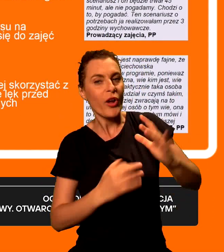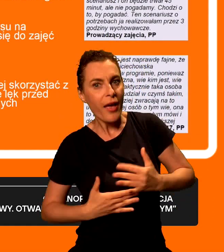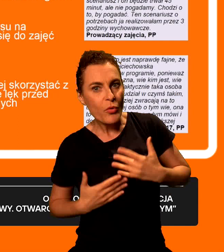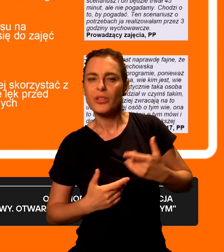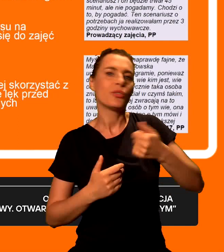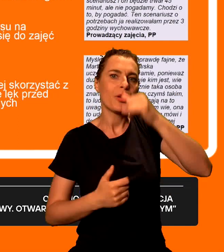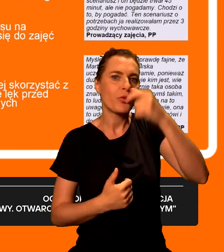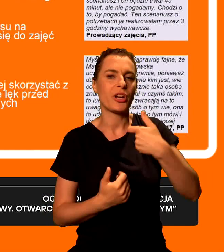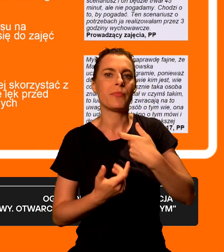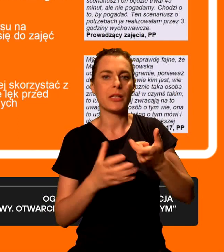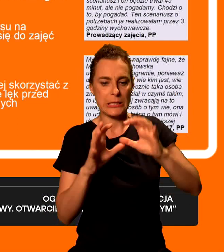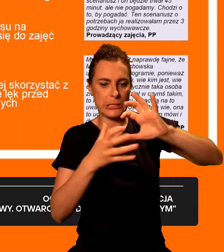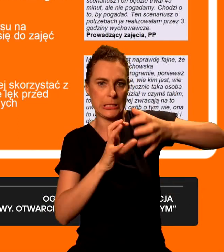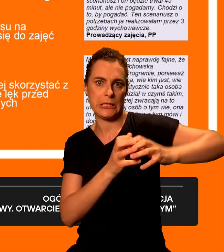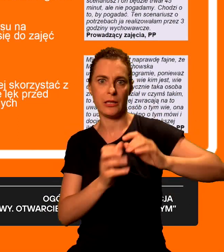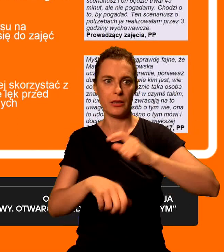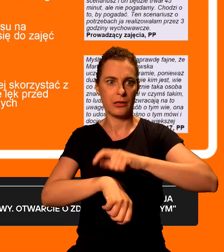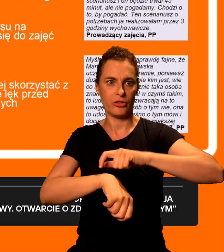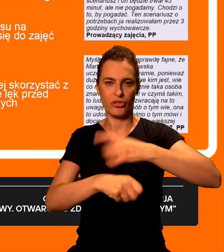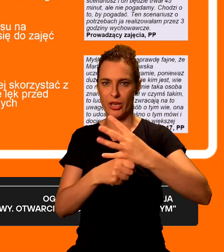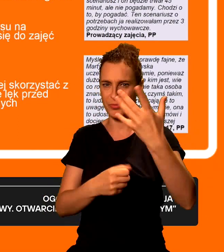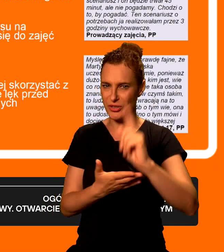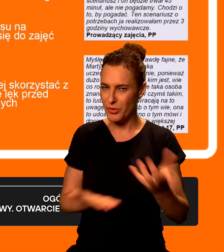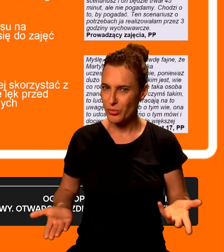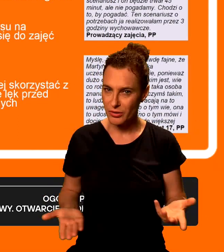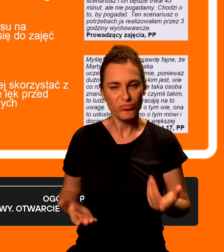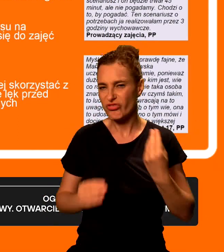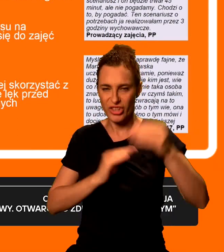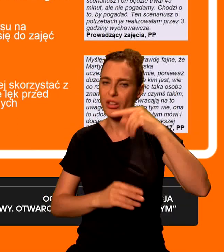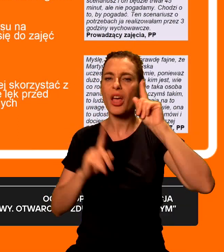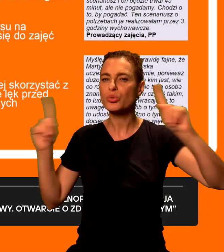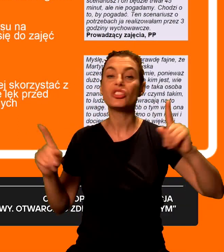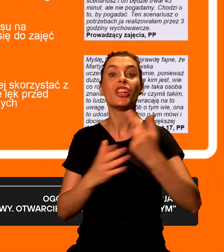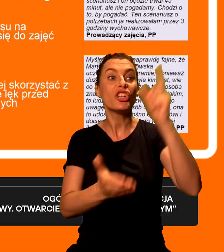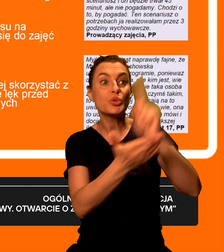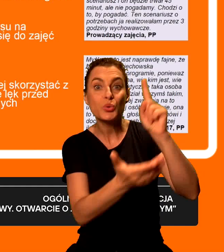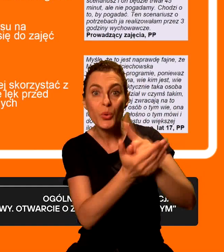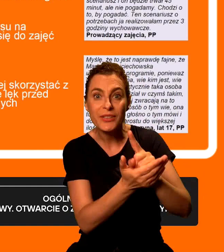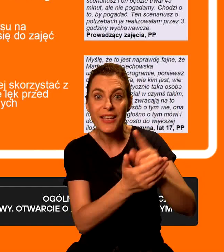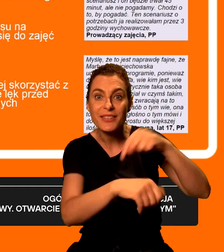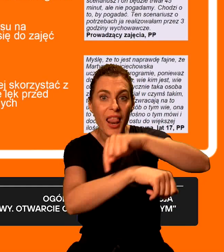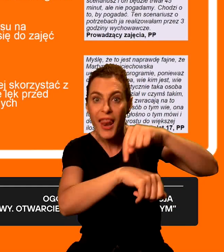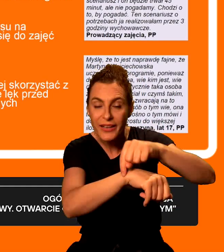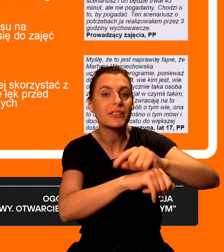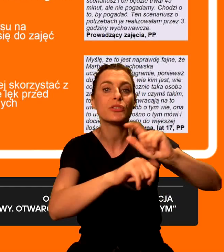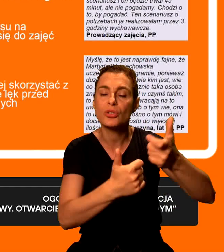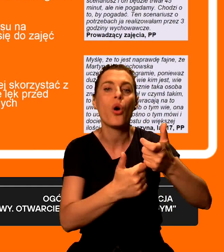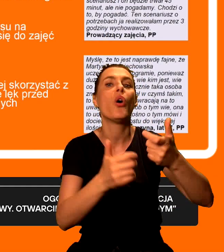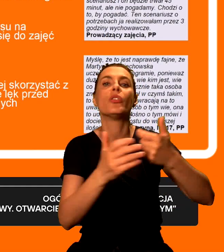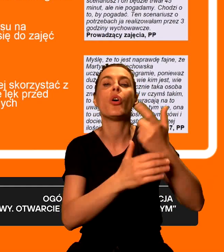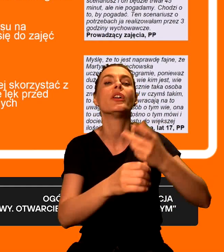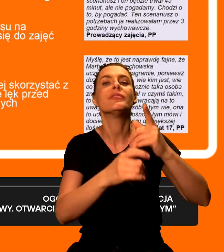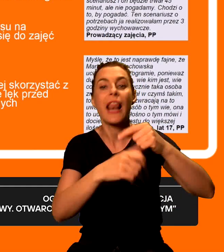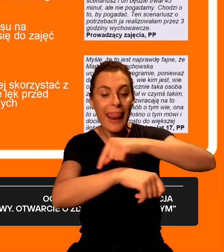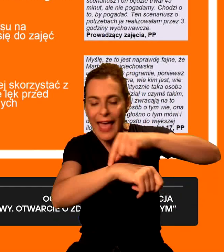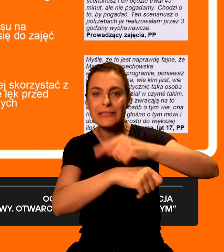nie możemy tego ścisnąć w 45 minut. To jest najczęstsze doświadczenie nauczycieli, że jak jest sukces na tych zajęciach, to one wychodzą poza ramy